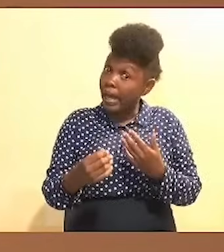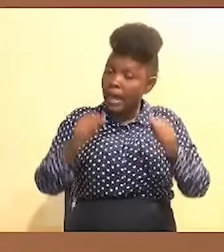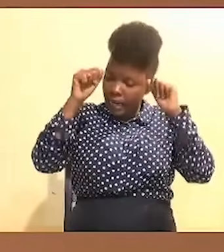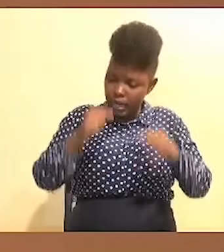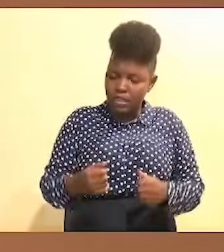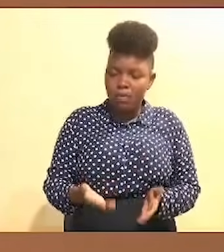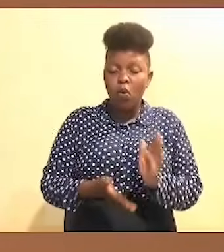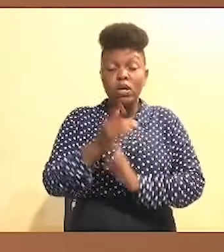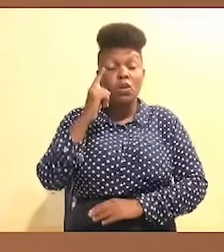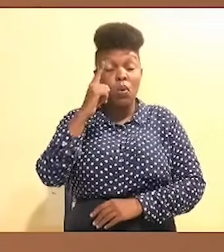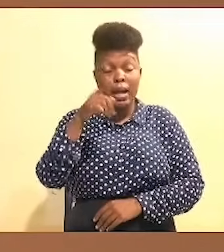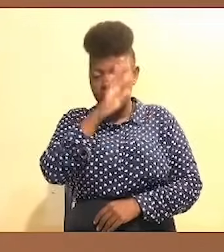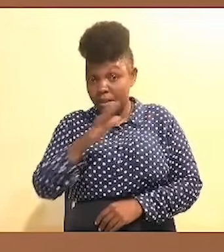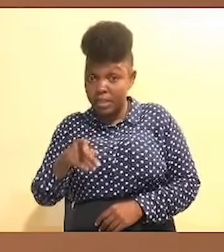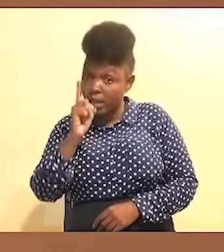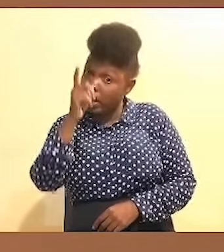mazingira yakoje.